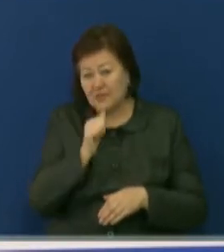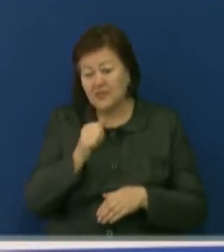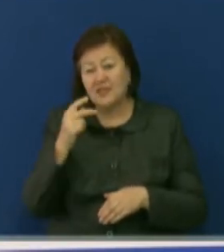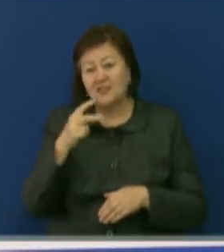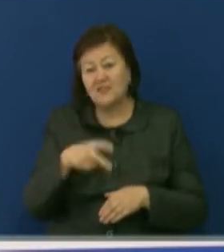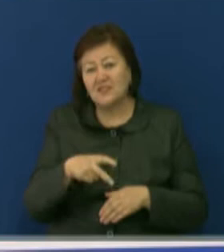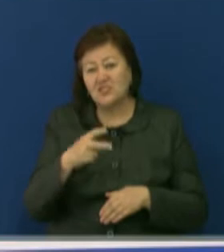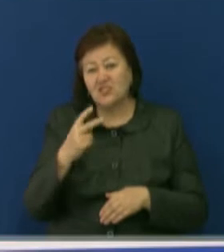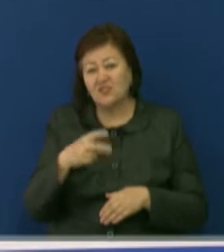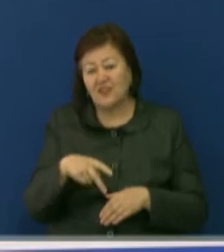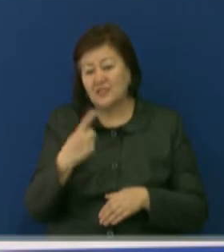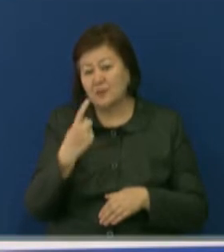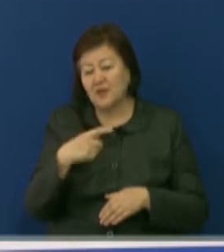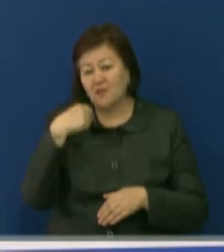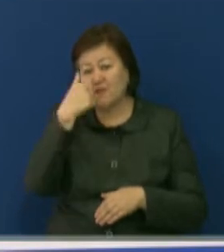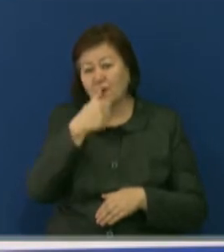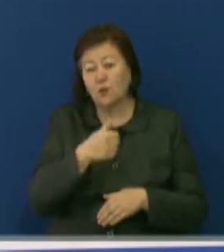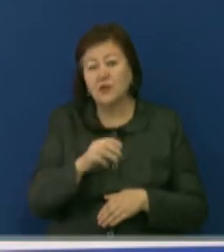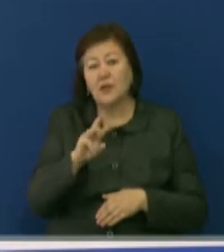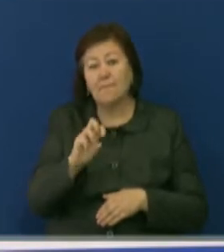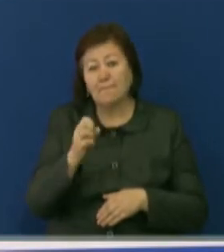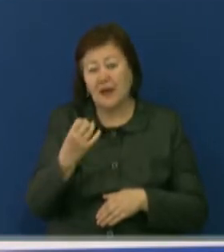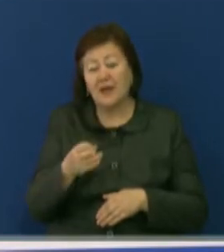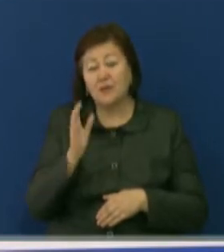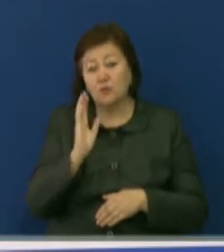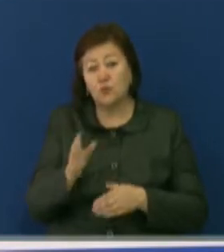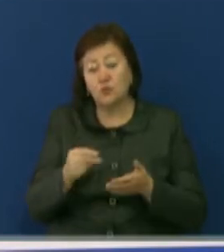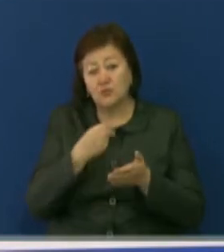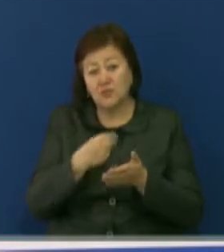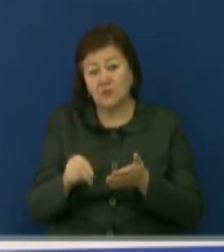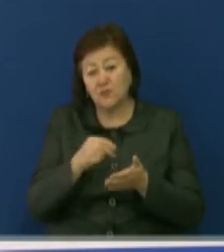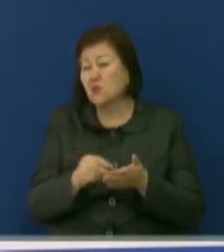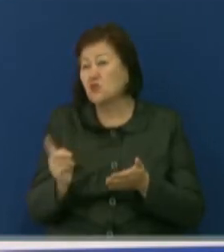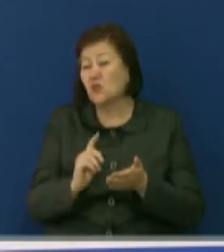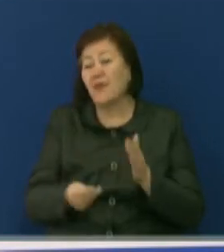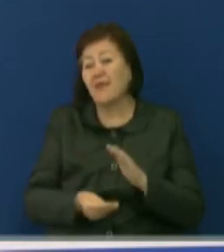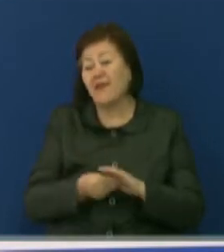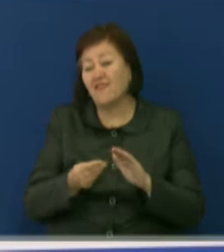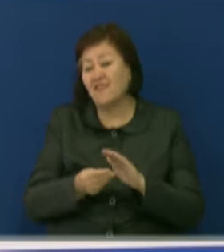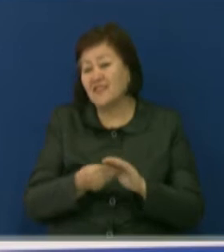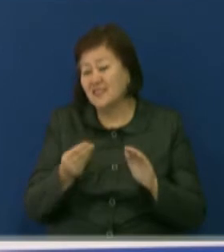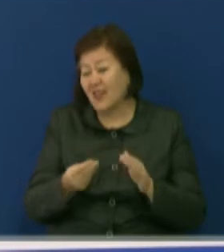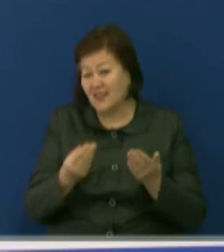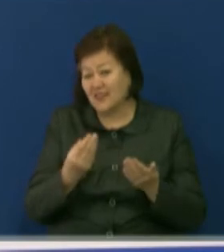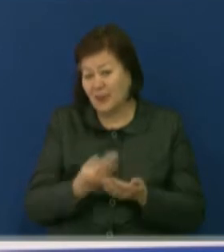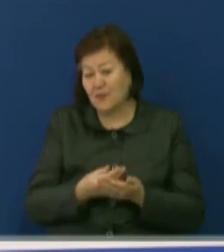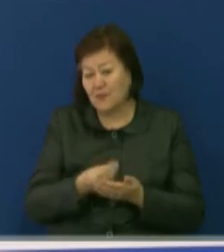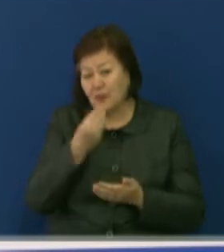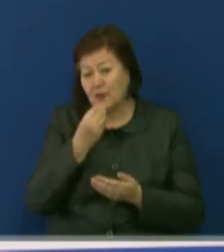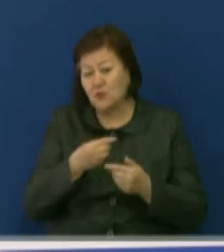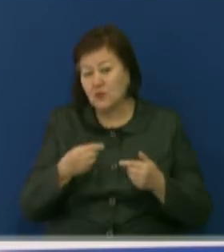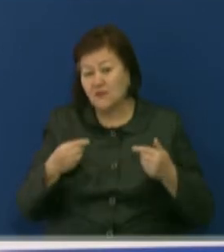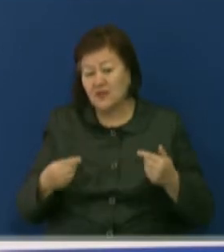жылдың мамыр айына дейін іске асырылатын болады. Тауарлардың жетіспеушілігі мен бағаның өсуі мүмкіндігін болдырмау үшін